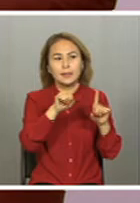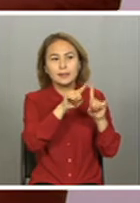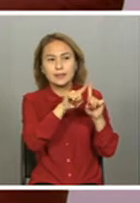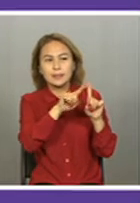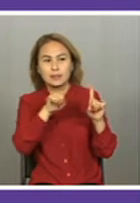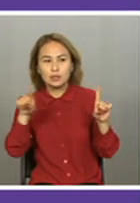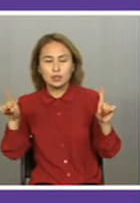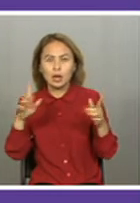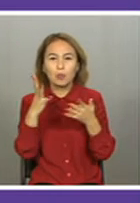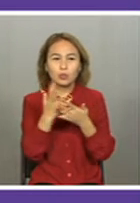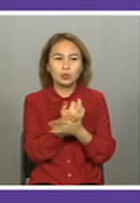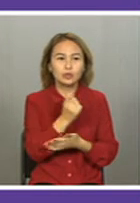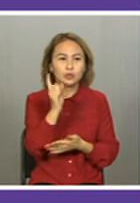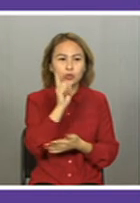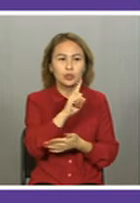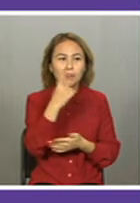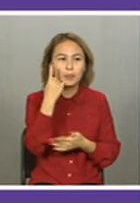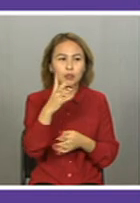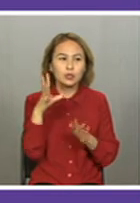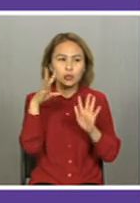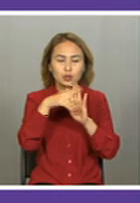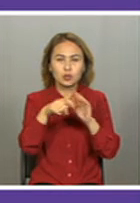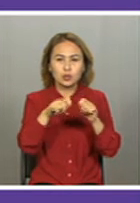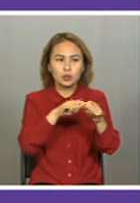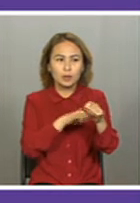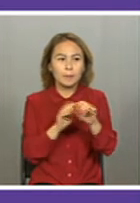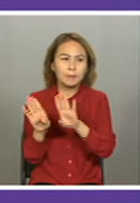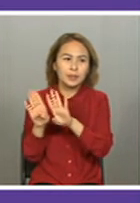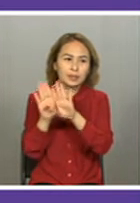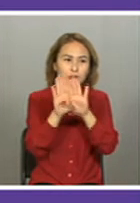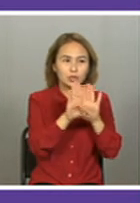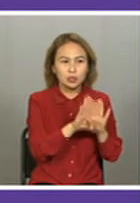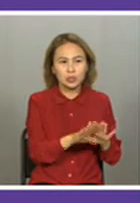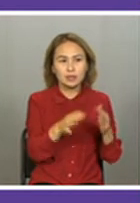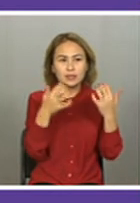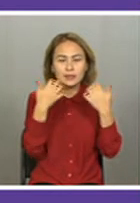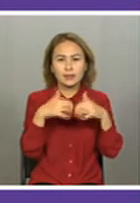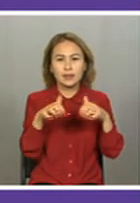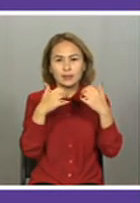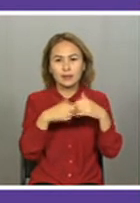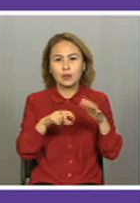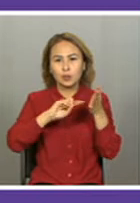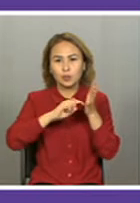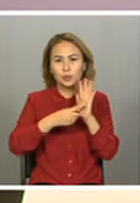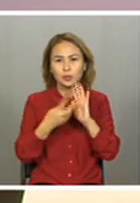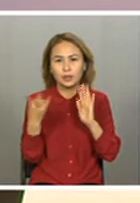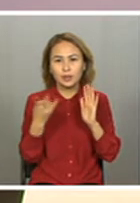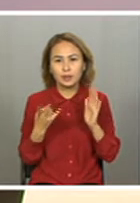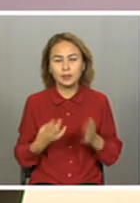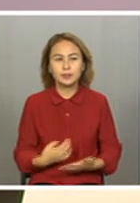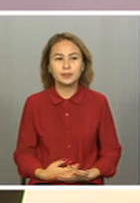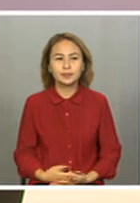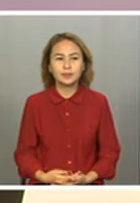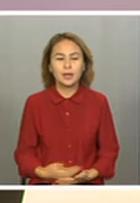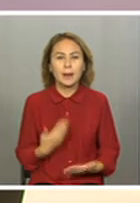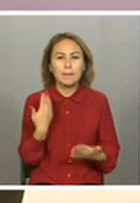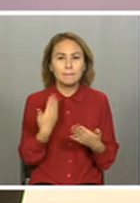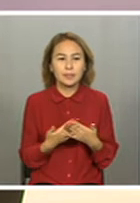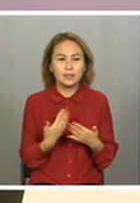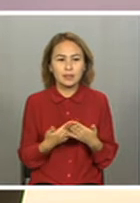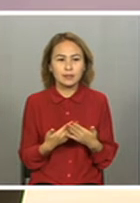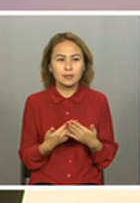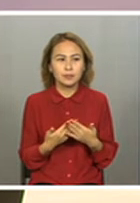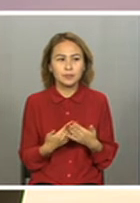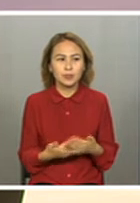ұзындығын табу үшін, бір үлестің ұзындығын бірдей үлестердің санына көбейту керек. Мысалы,